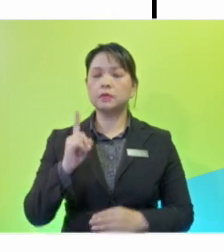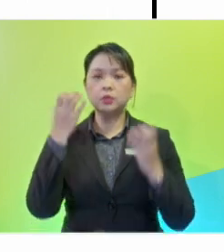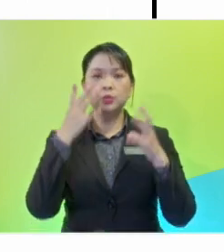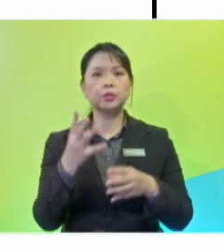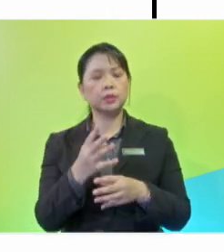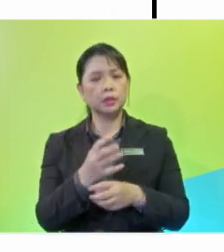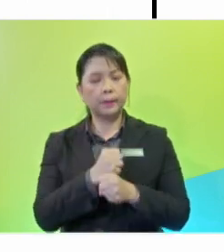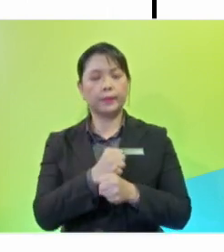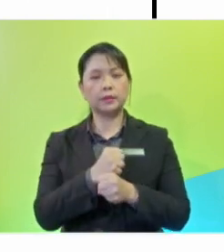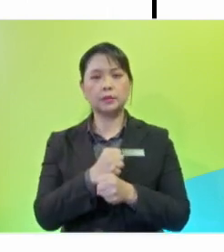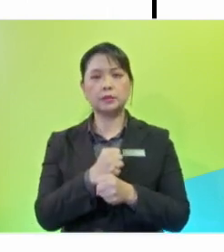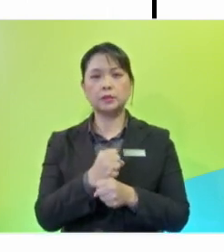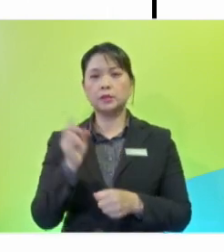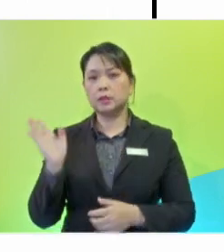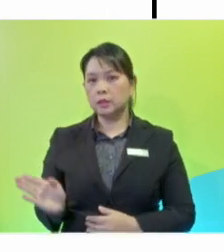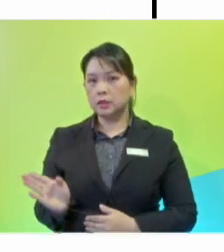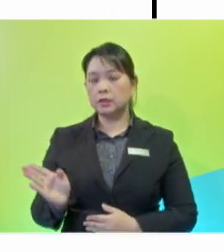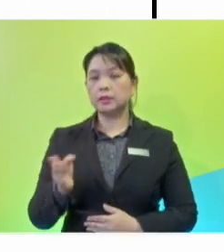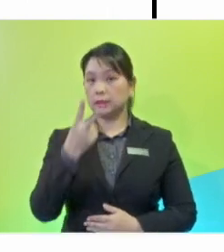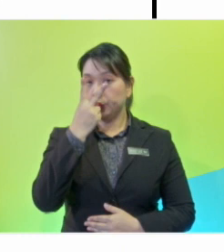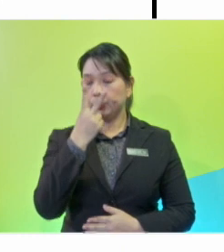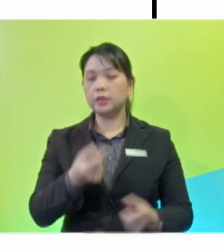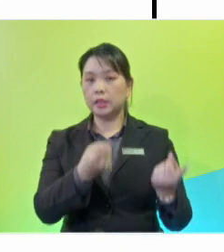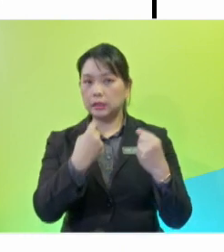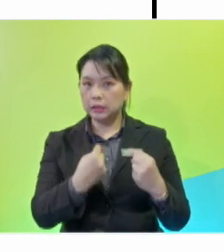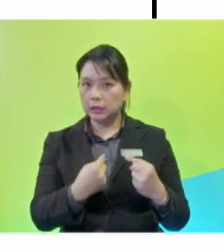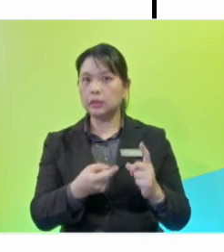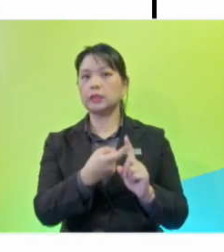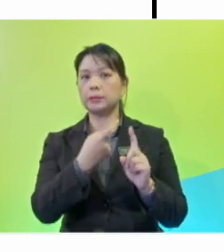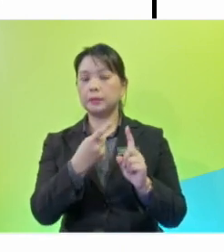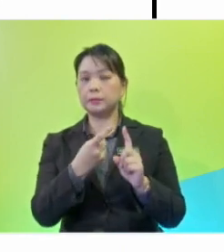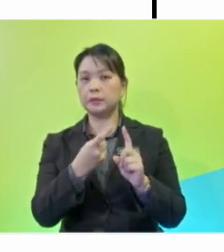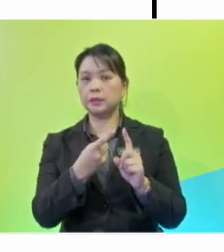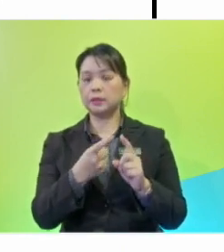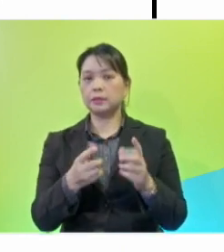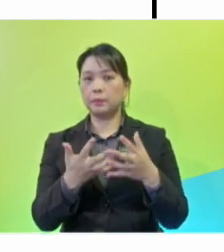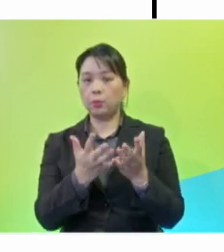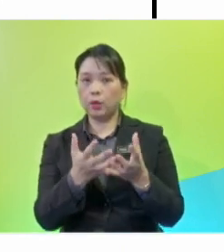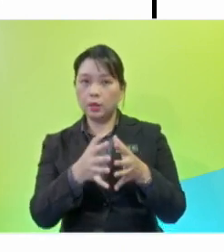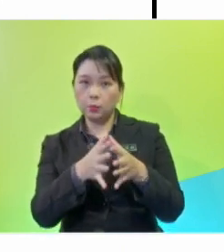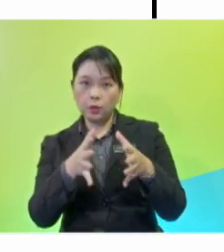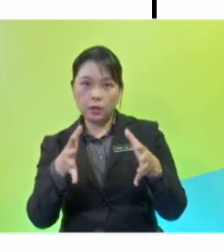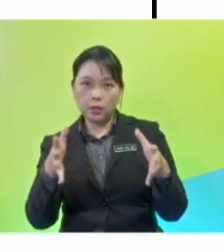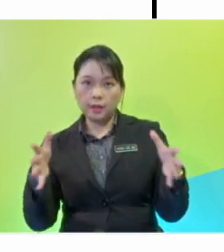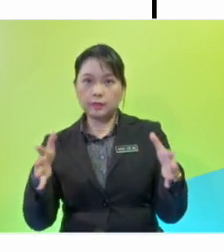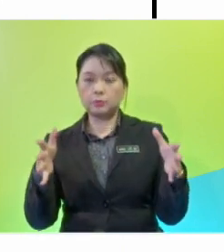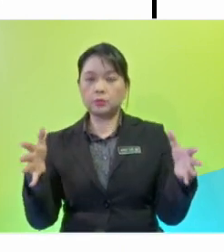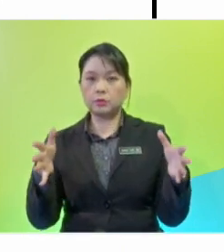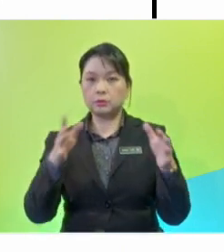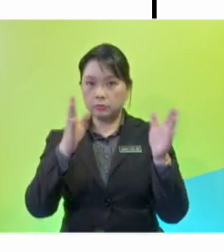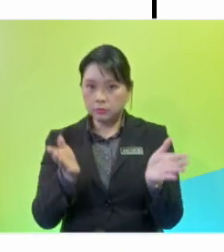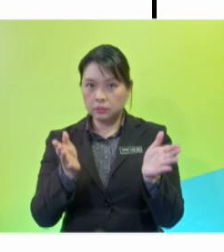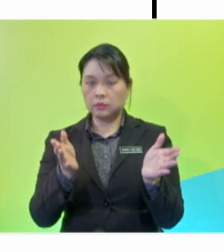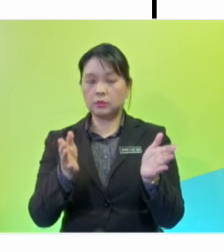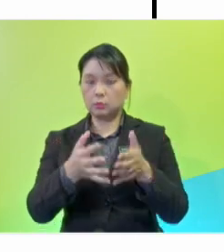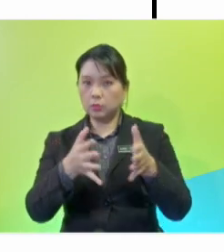+ 6 + m + 9 datangnya daripada pengembangan n + 3 kita perlu kembangkan satu persatu